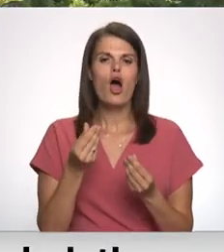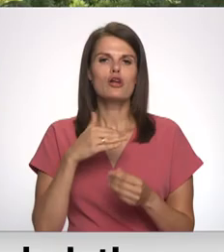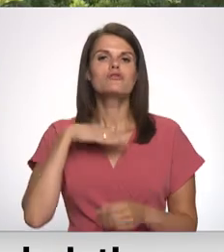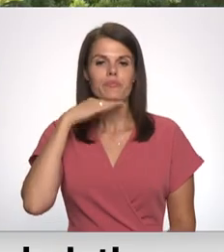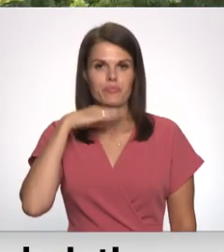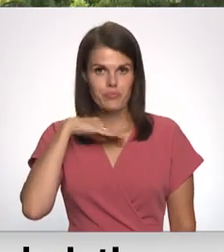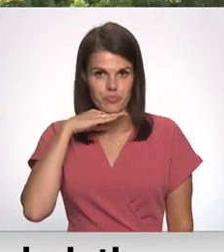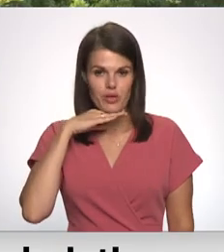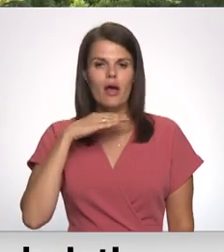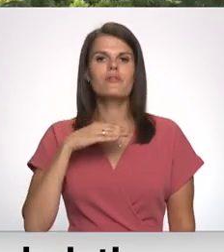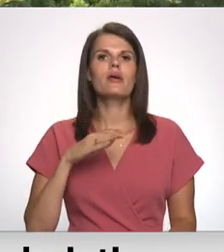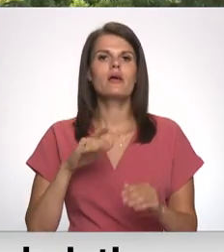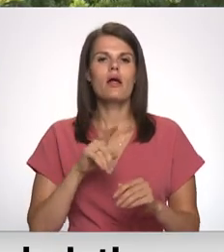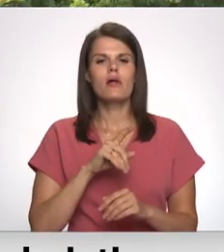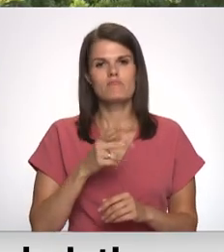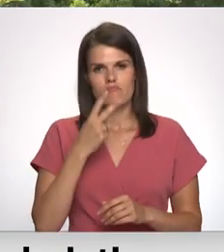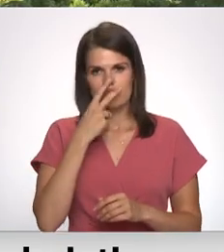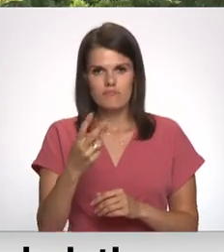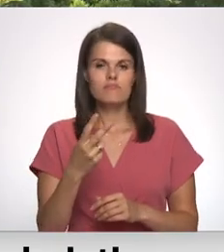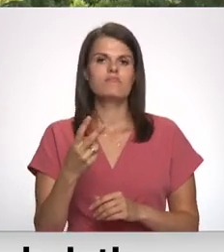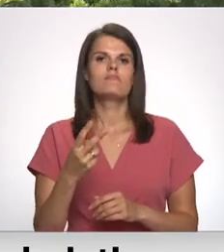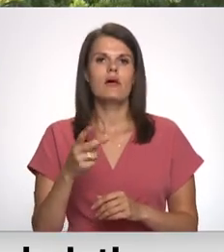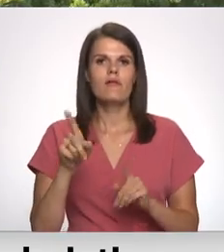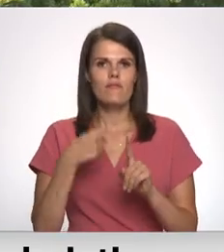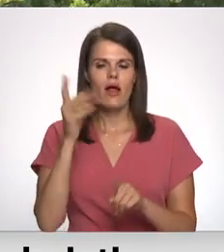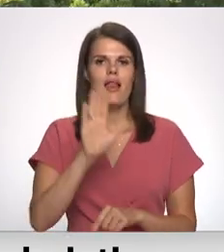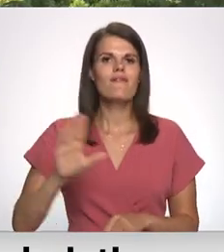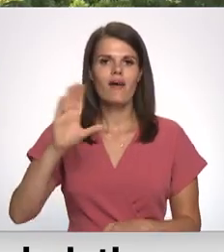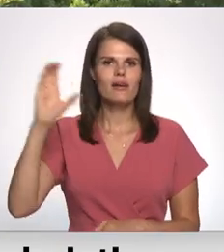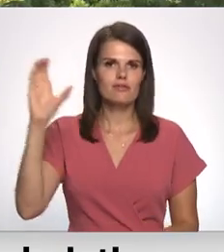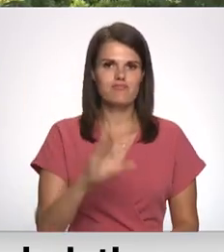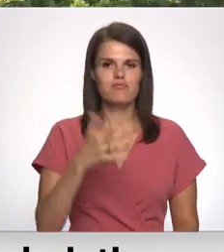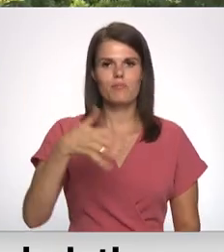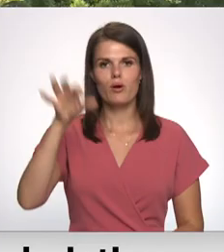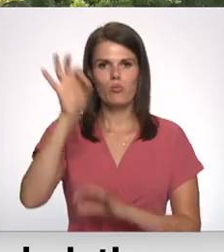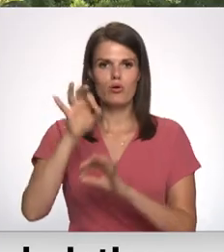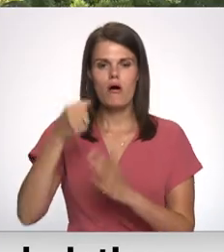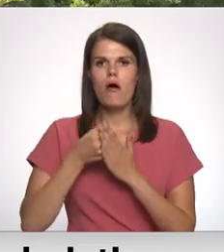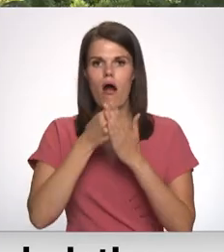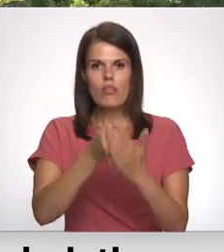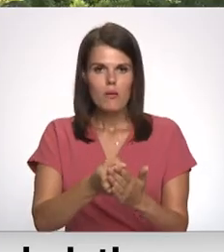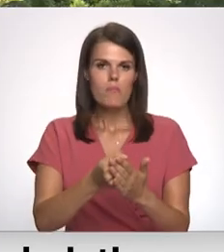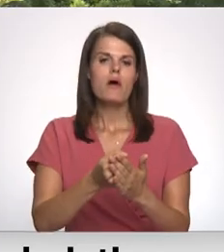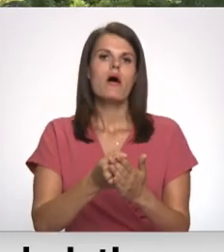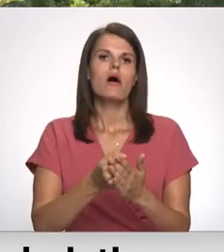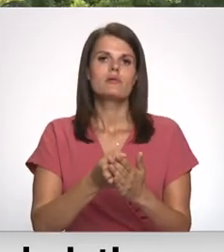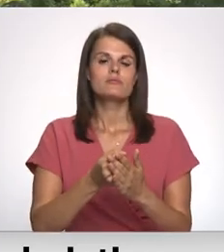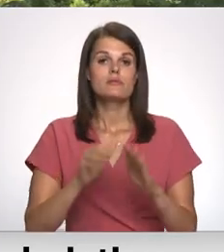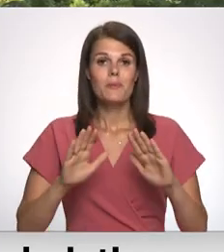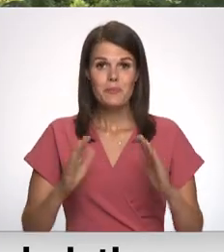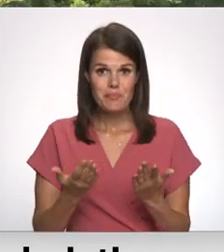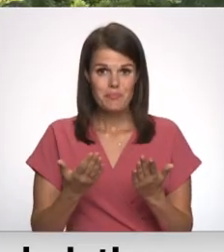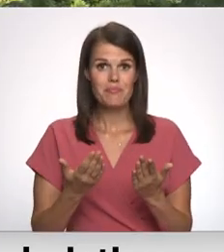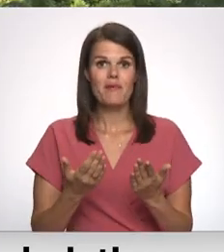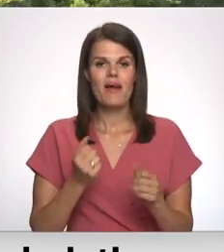pietiktu visdrīzāk, ņemot vērā vēl valsts 50% atbalstu sniegto. Savukārt